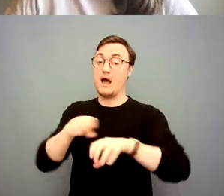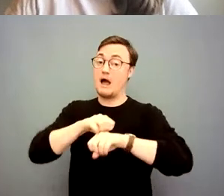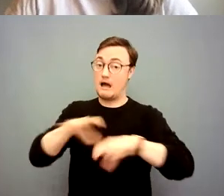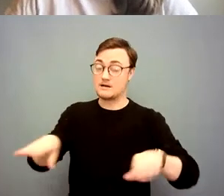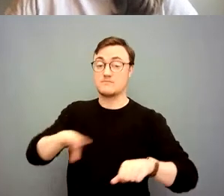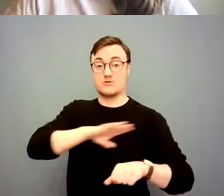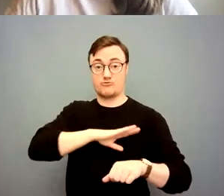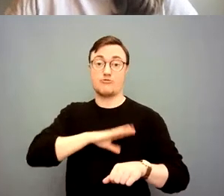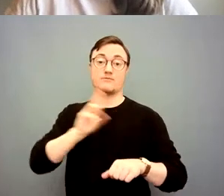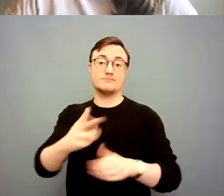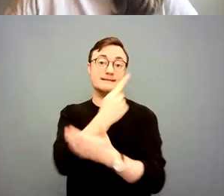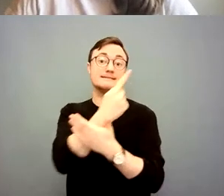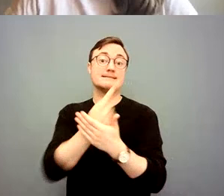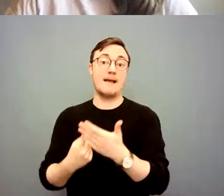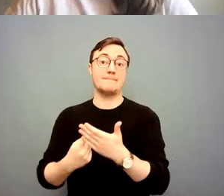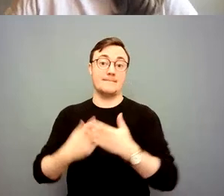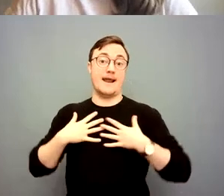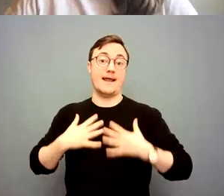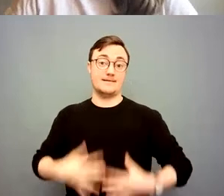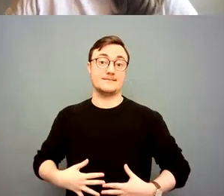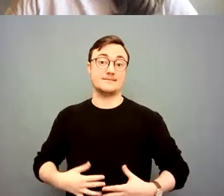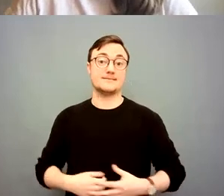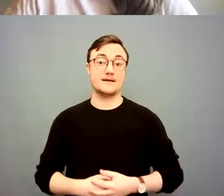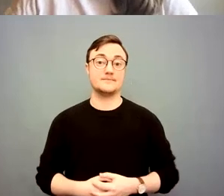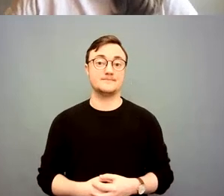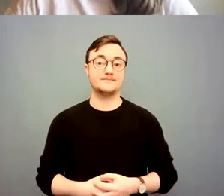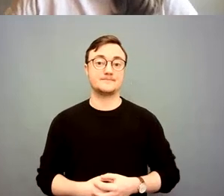en sämre hälsa.